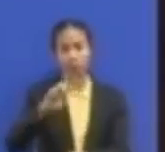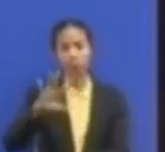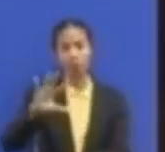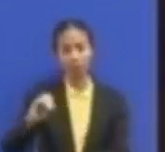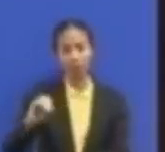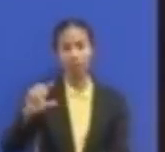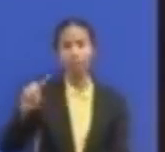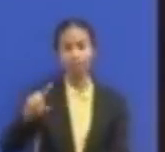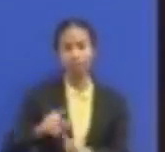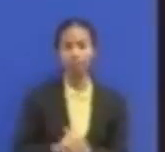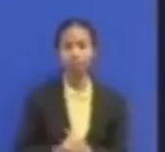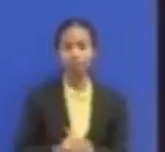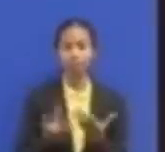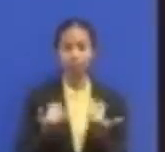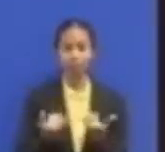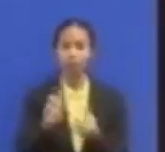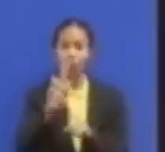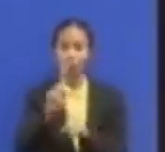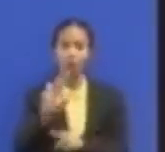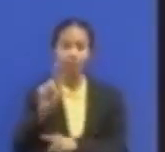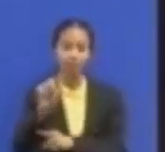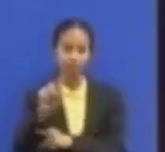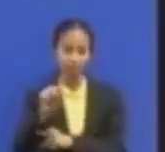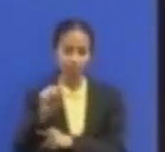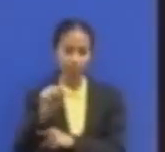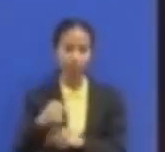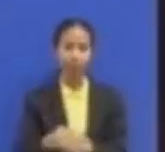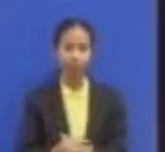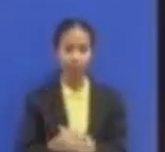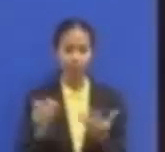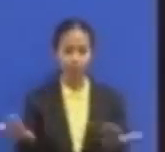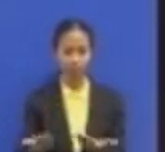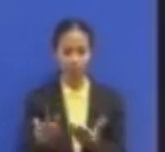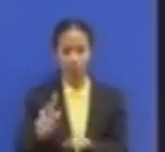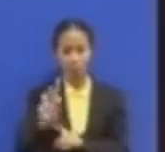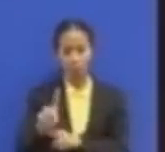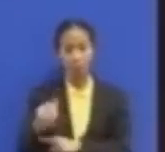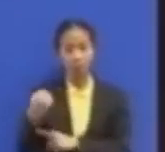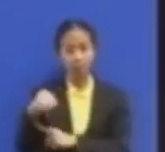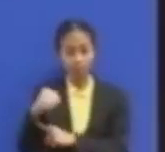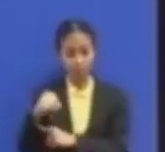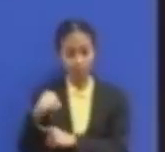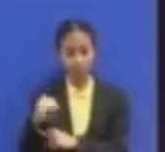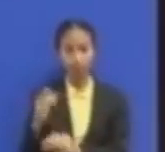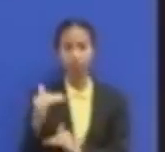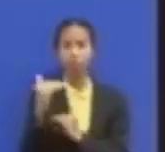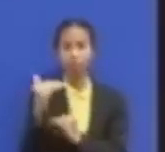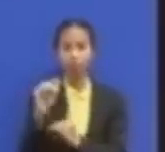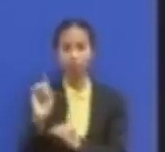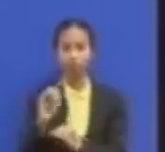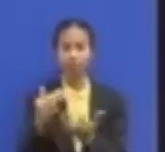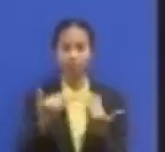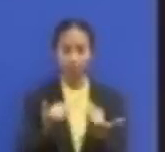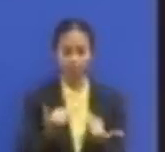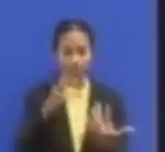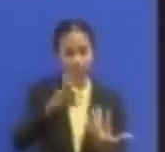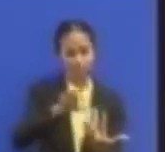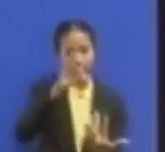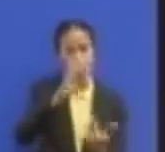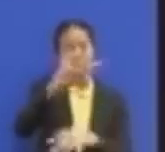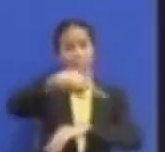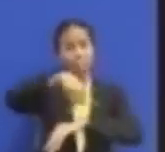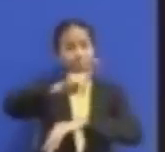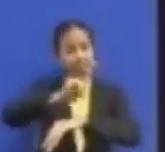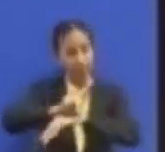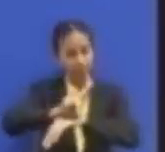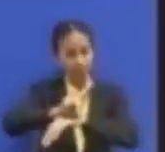2551ข้อ20ประกอบกับข้อ10ซึ่งกำหนดว่าในการเลือกประธานสภาและร